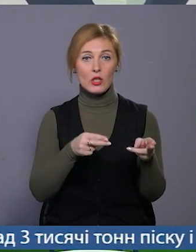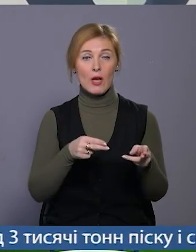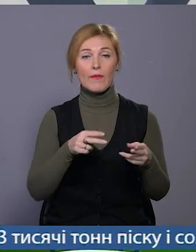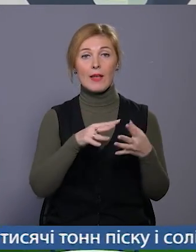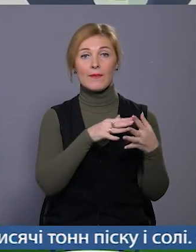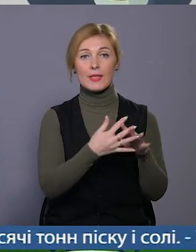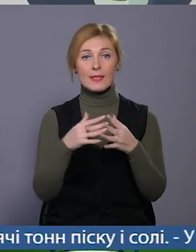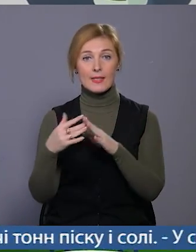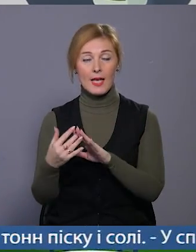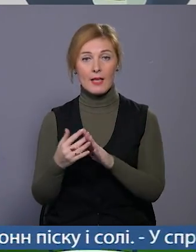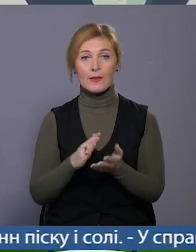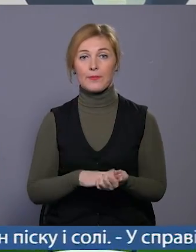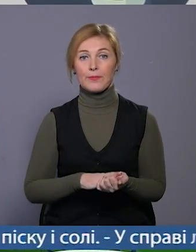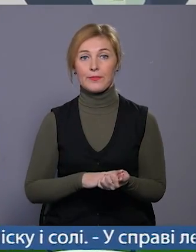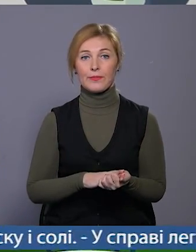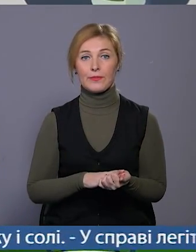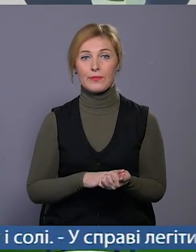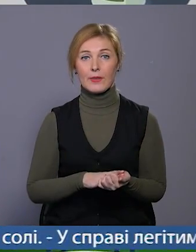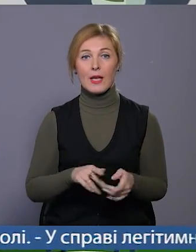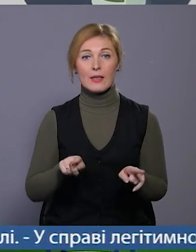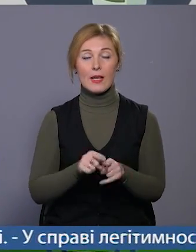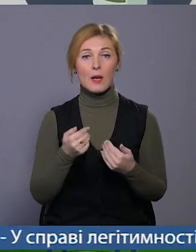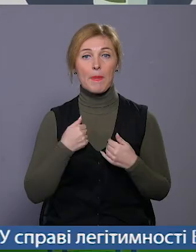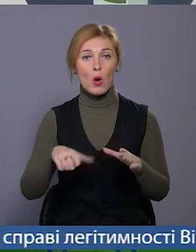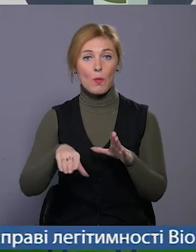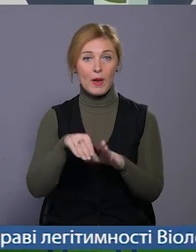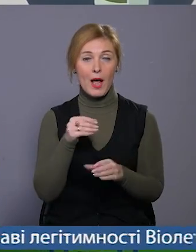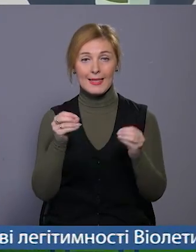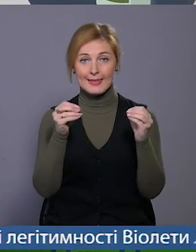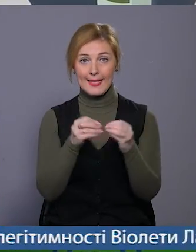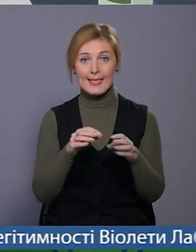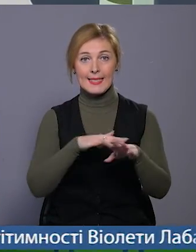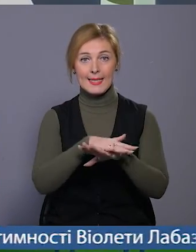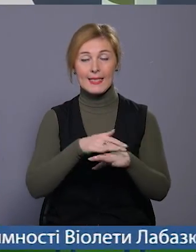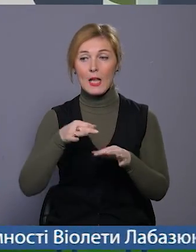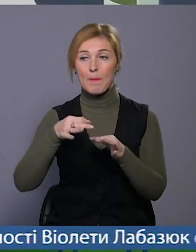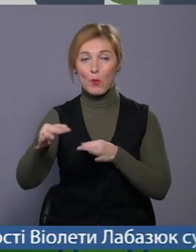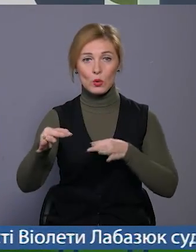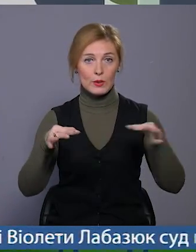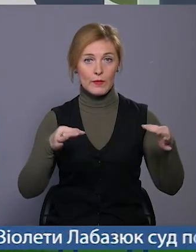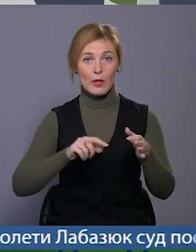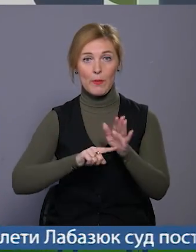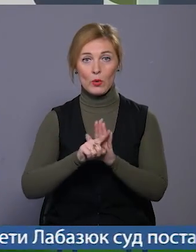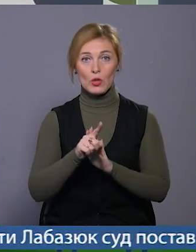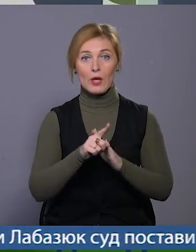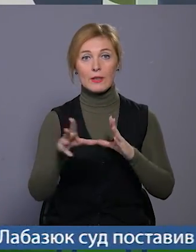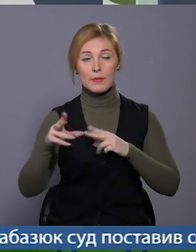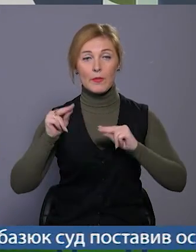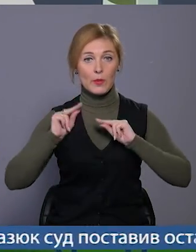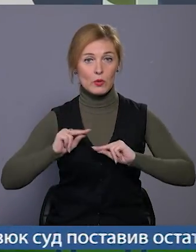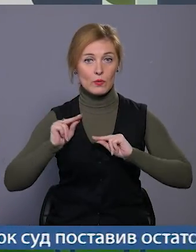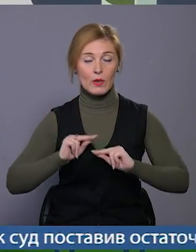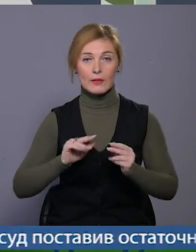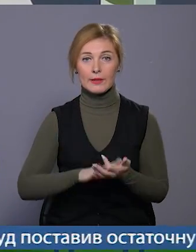принаймні в ті, які є там великими по населенню. Так ми обрали 10 населених пунктів і почали налагоджувати роботу старостами